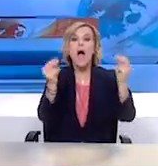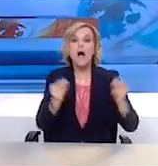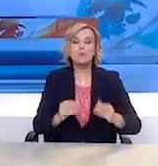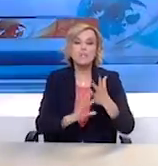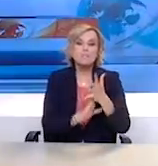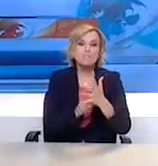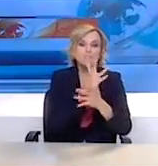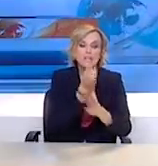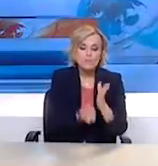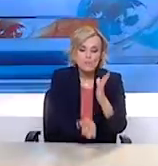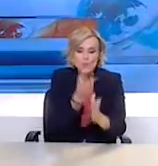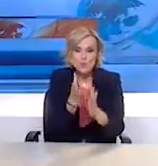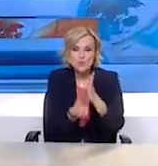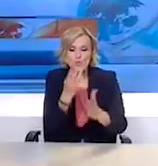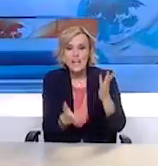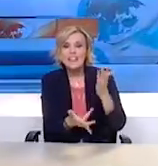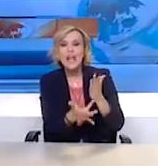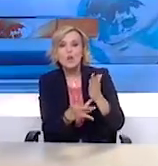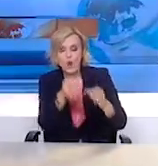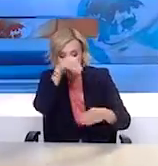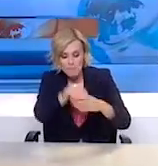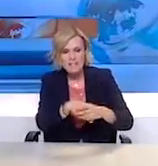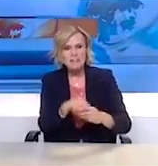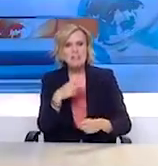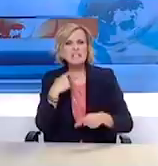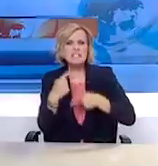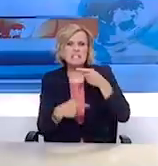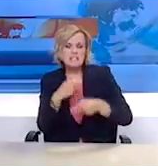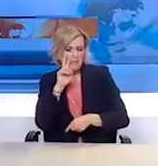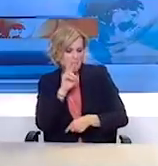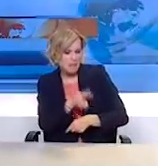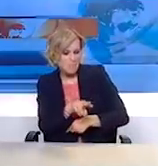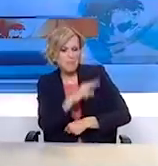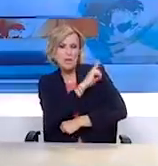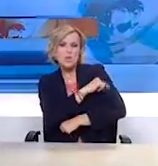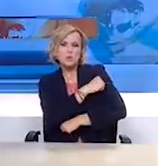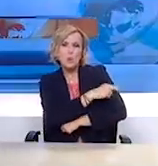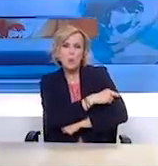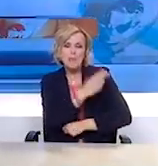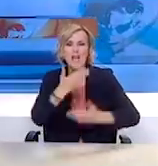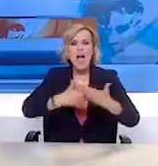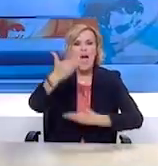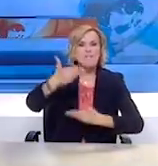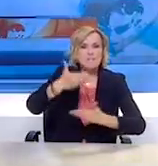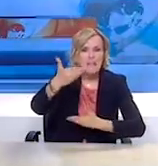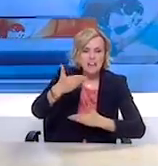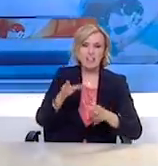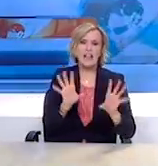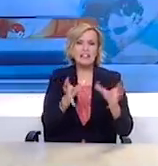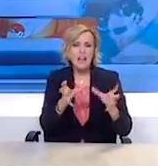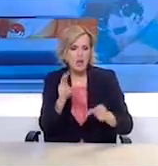σύστημα υγείας. Συνηθίζαμε να βλέπουμε παλιά στους τίτλους των εφημερίδων και των μέσων